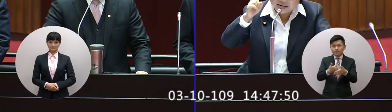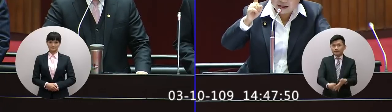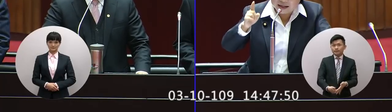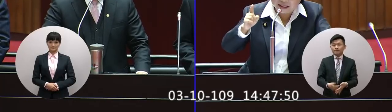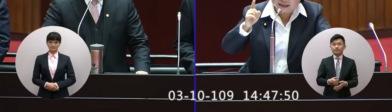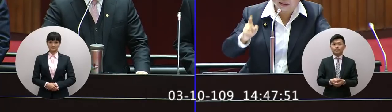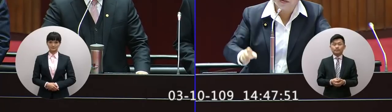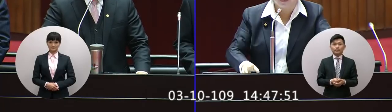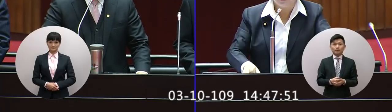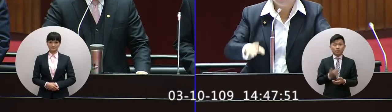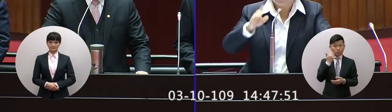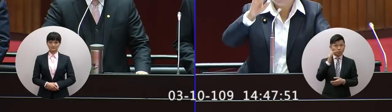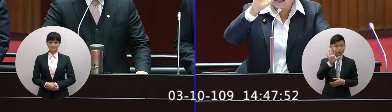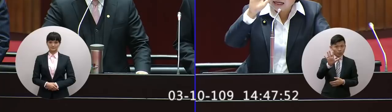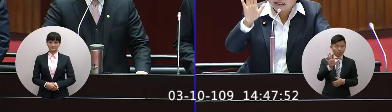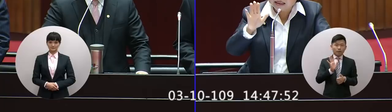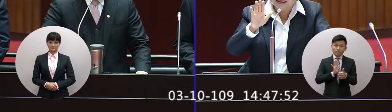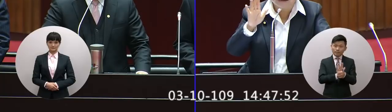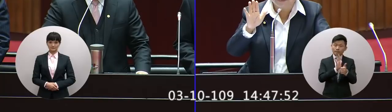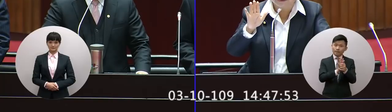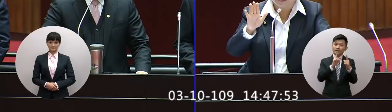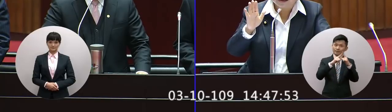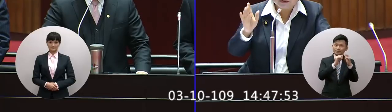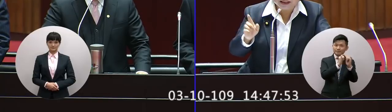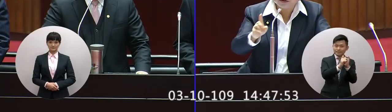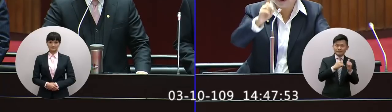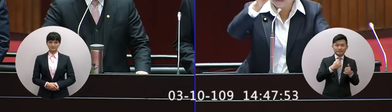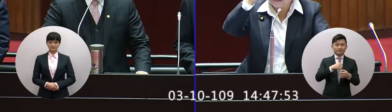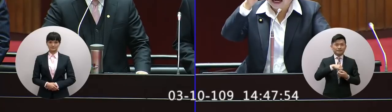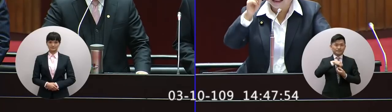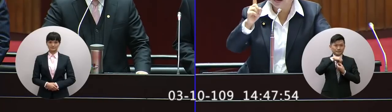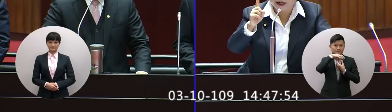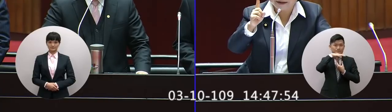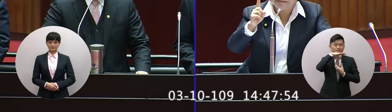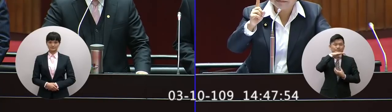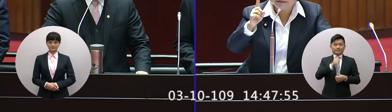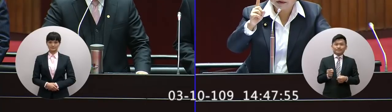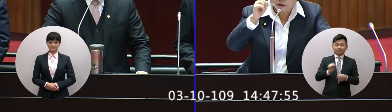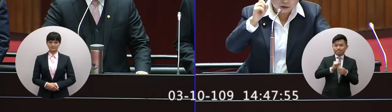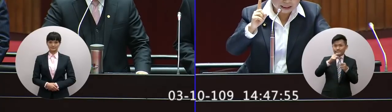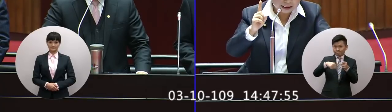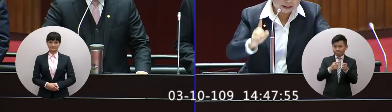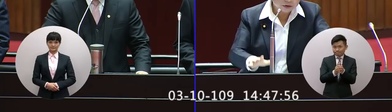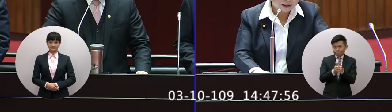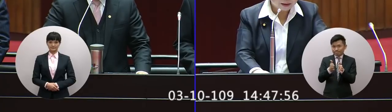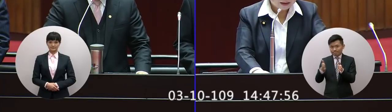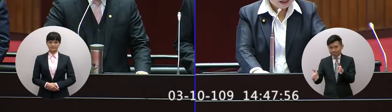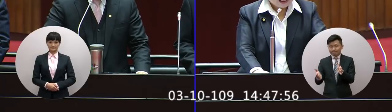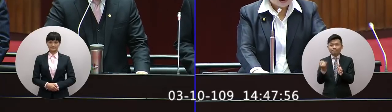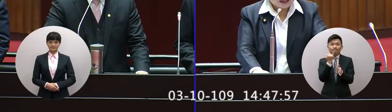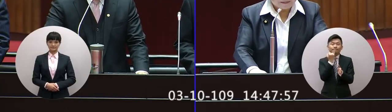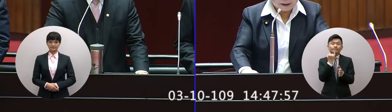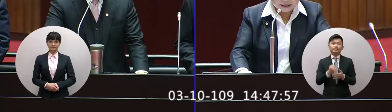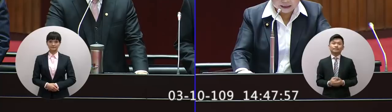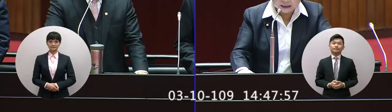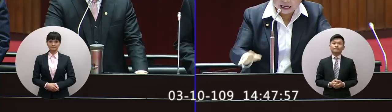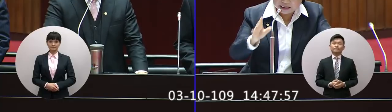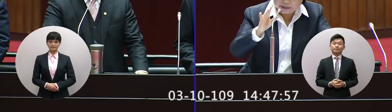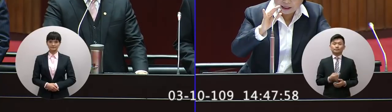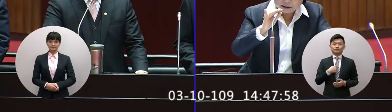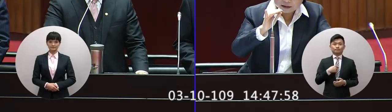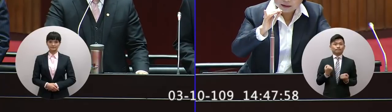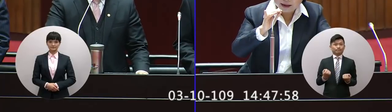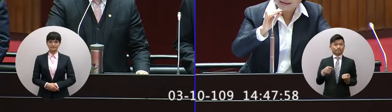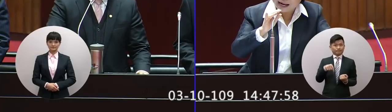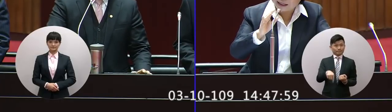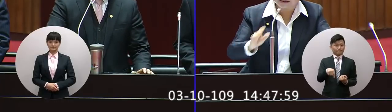会让人类的生活、人类的生命会多延长一岁。会多延长一岁。所以本席在